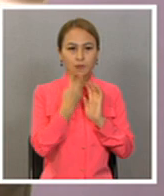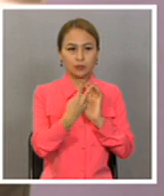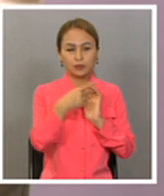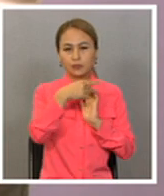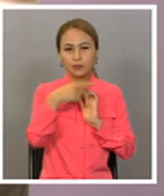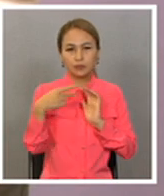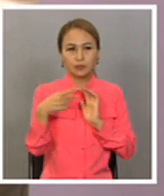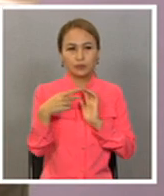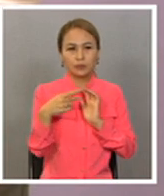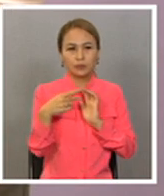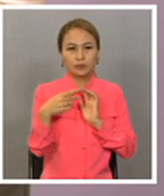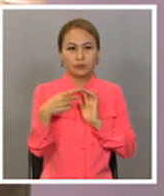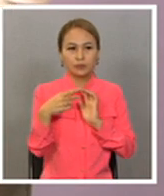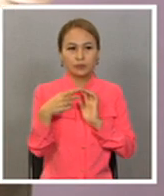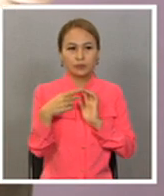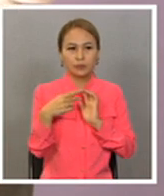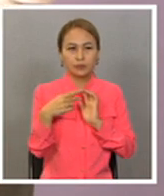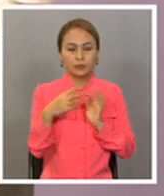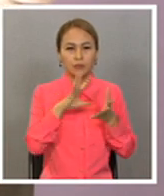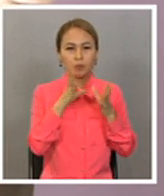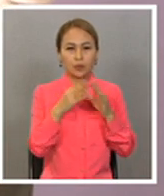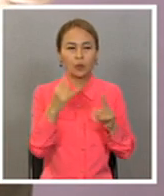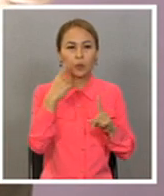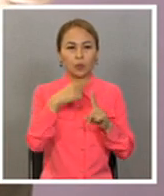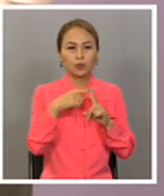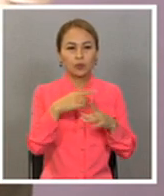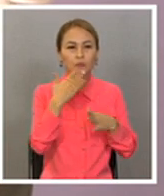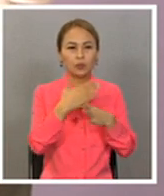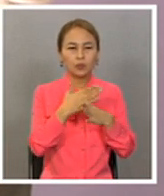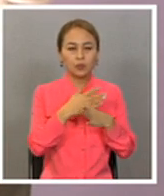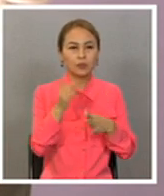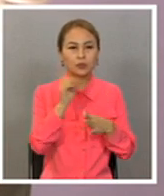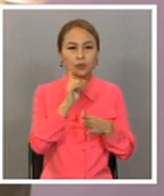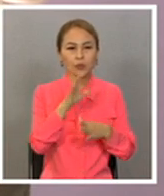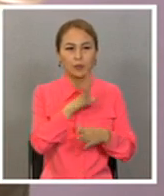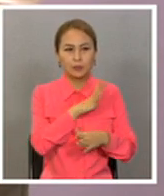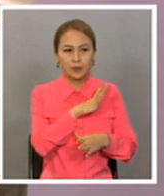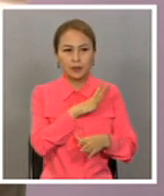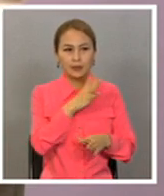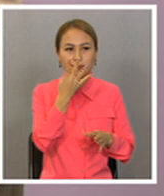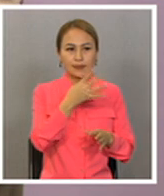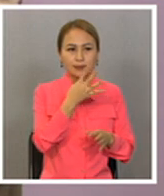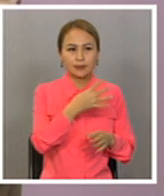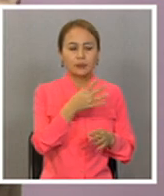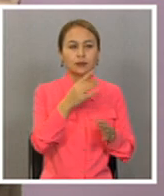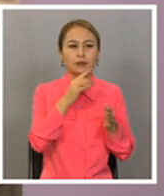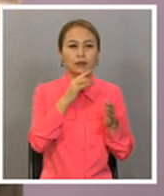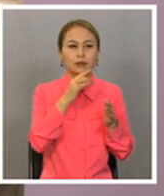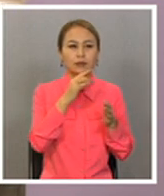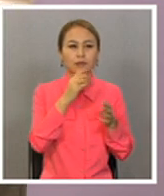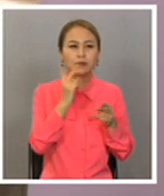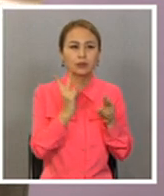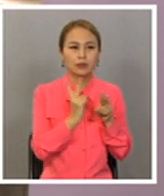көбейтіндісін қосудың көмегімен есептеу үшін 40 санын 2 рет қосамыз.